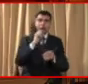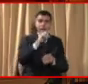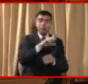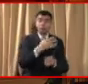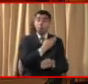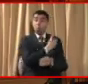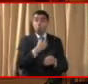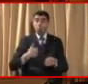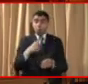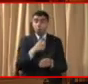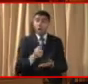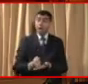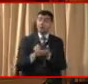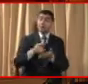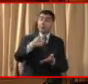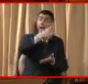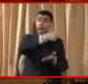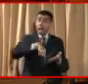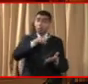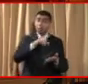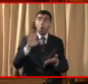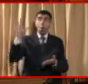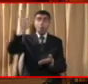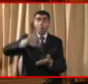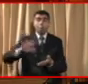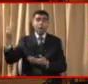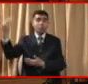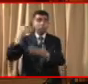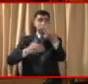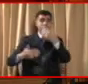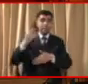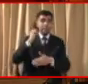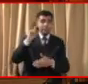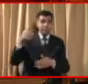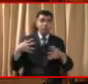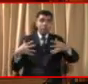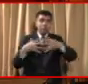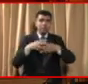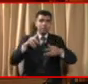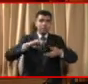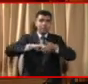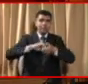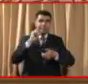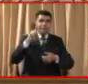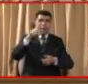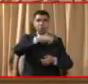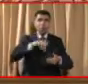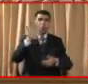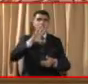أموال إما عن طريق استثمارات خارجية أو عن طريق شراكة مع شركات كبرى. شكرا للسيد